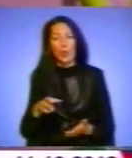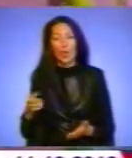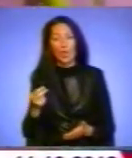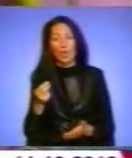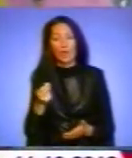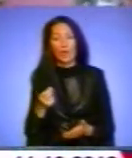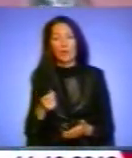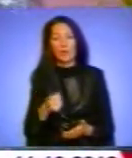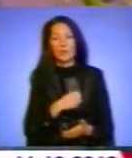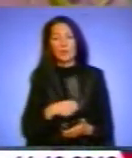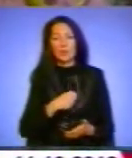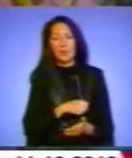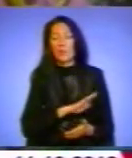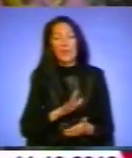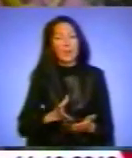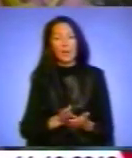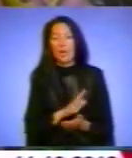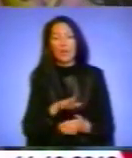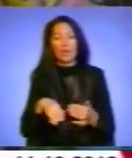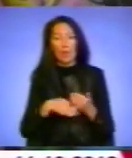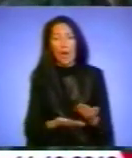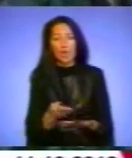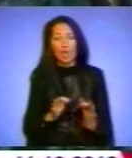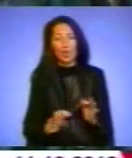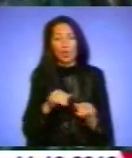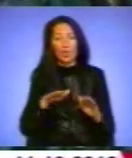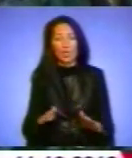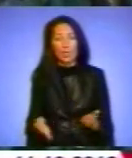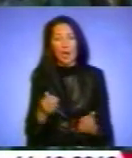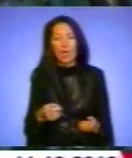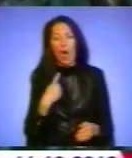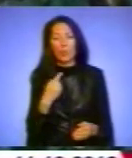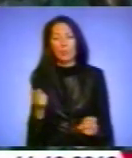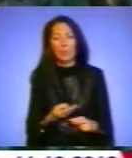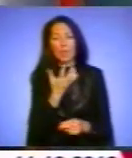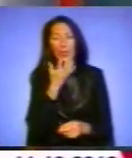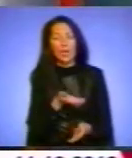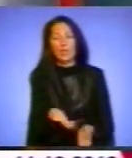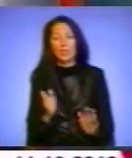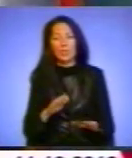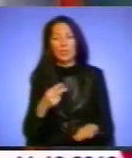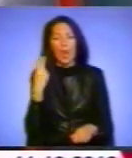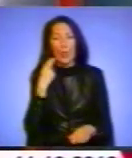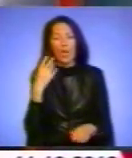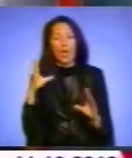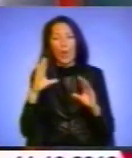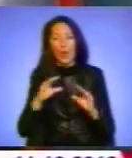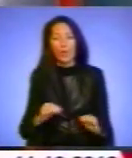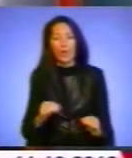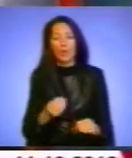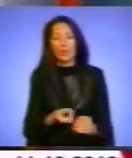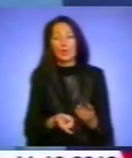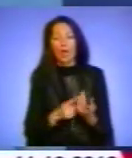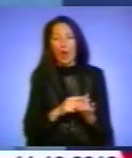неплатникам подекуди не допомагають навіть судові рішення. Проте область без тепла не залишиться. Борги погашають за рахунок державних